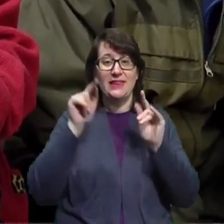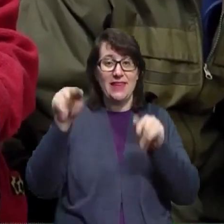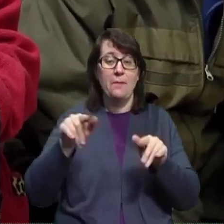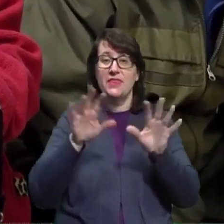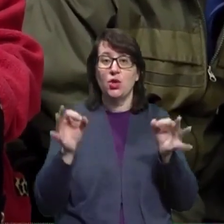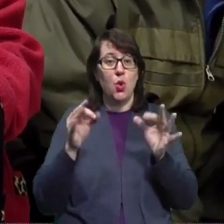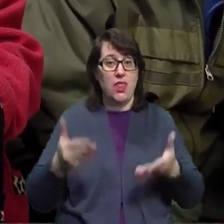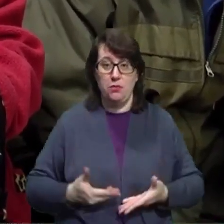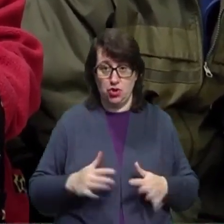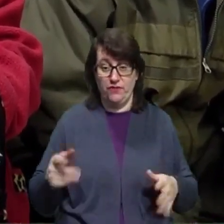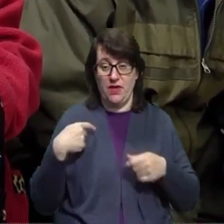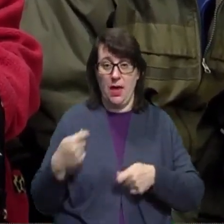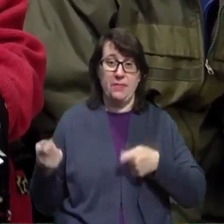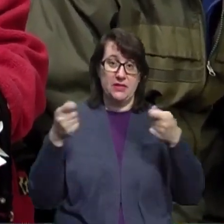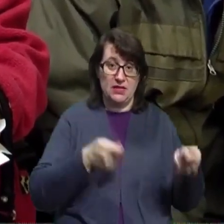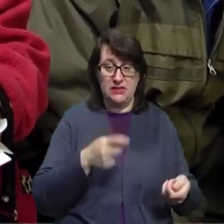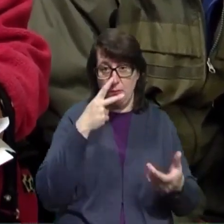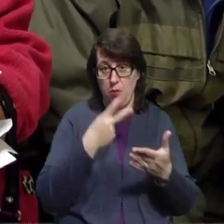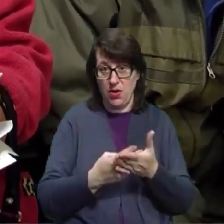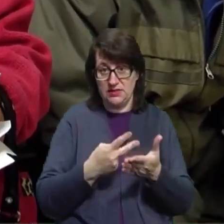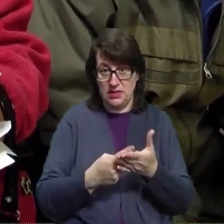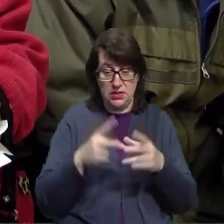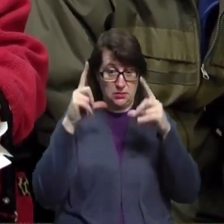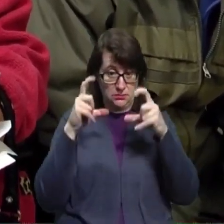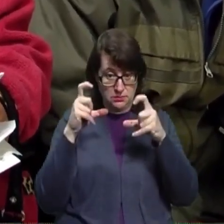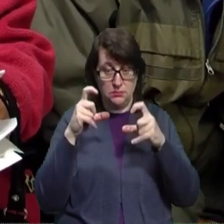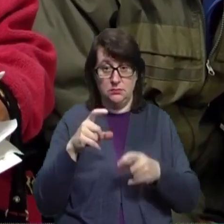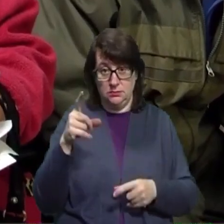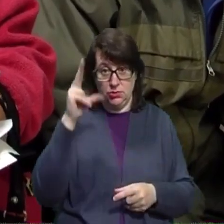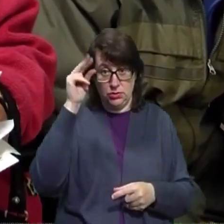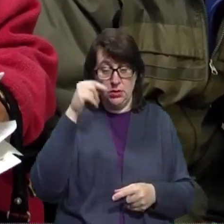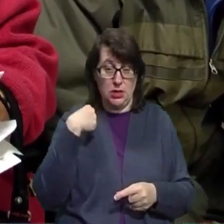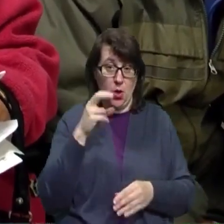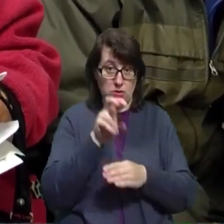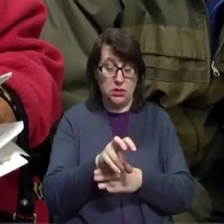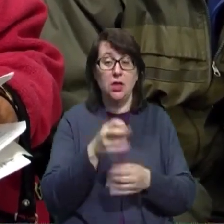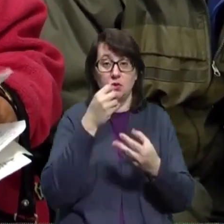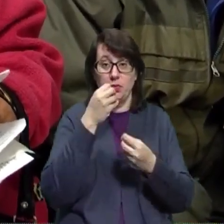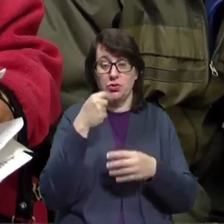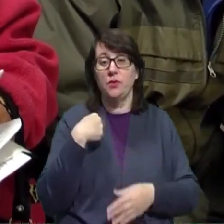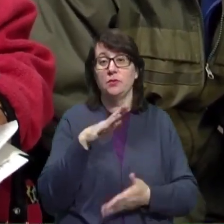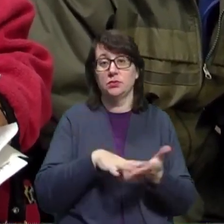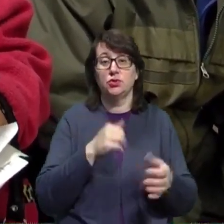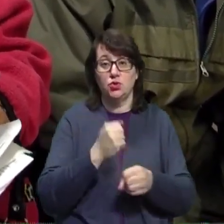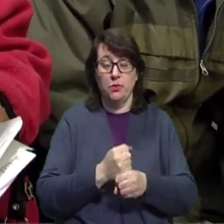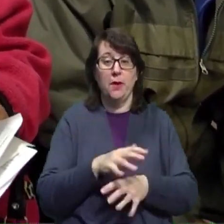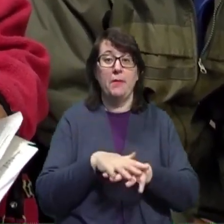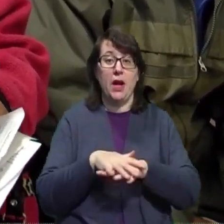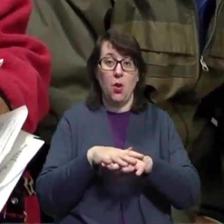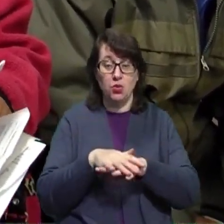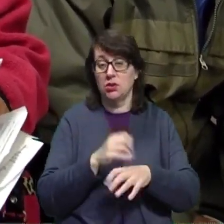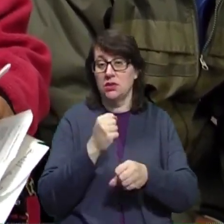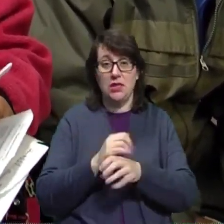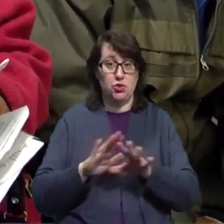Я принесла показники, зняла показничок і ходила до них. Хорошо, ми зробимо перерахунок. Перерахунка не зробила